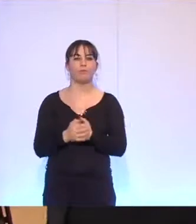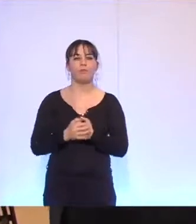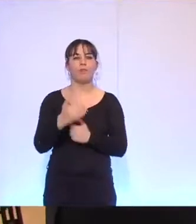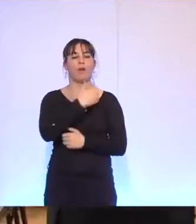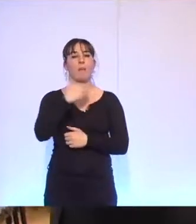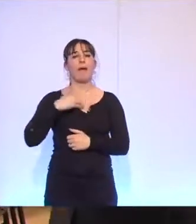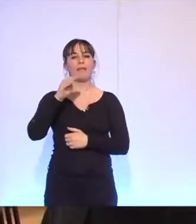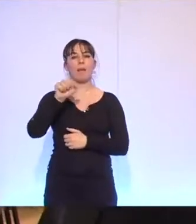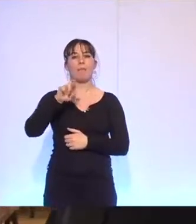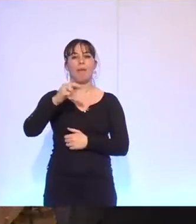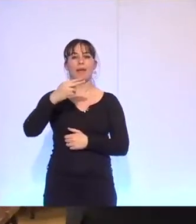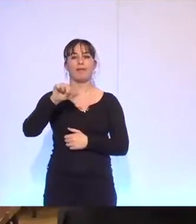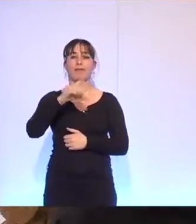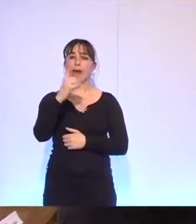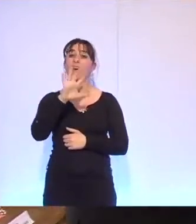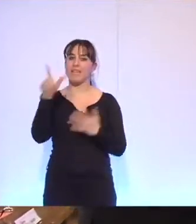Corinne Bernard, cinquième adjointe.